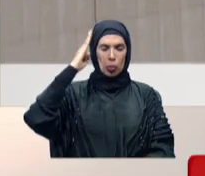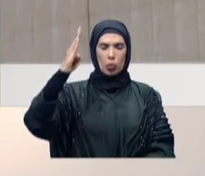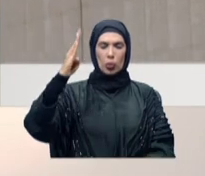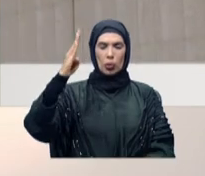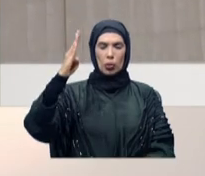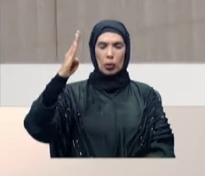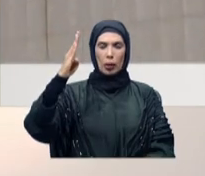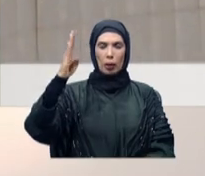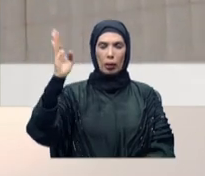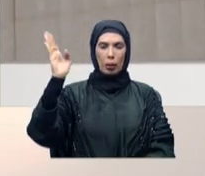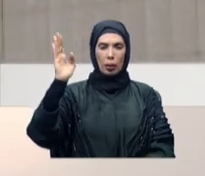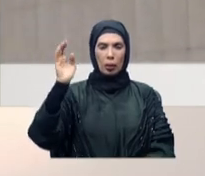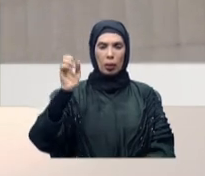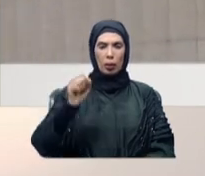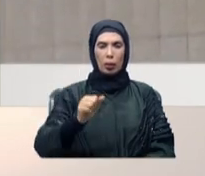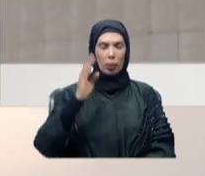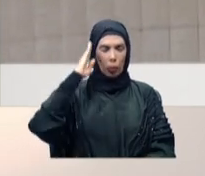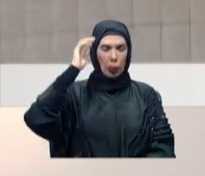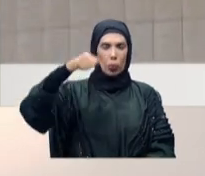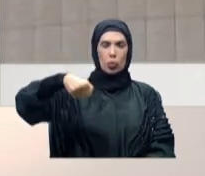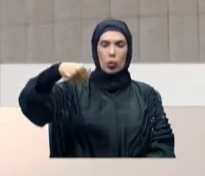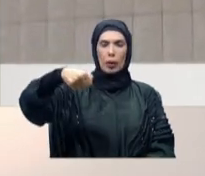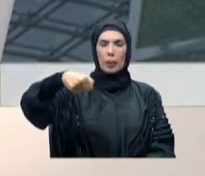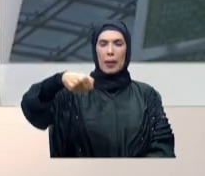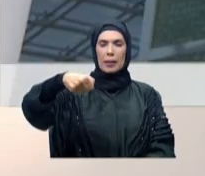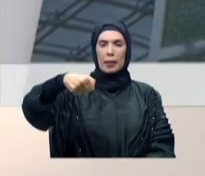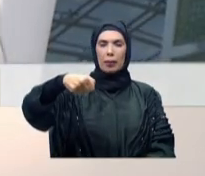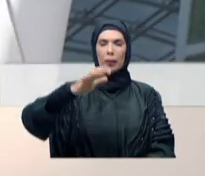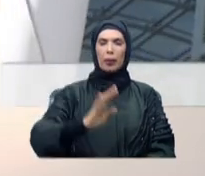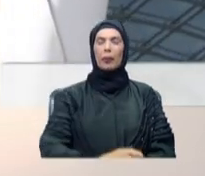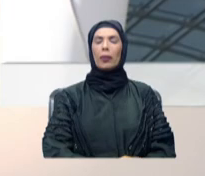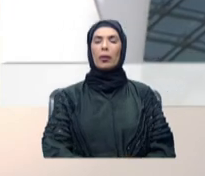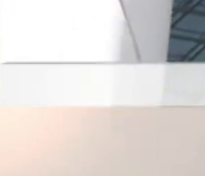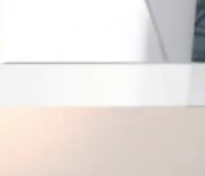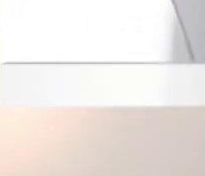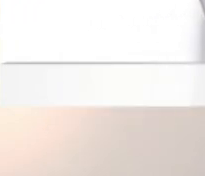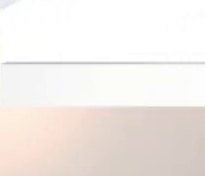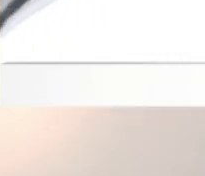وإرشاد أول في صرح الميثاق الوطني التابع لوزارة التربية والتعليم، شكرا جزيلا لك.